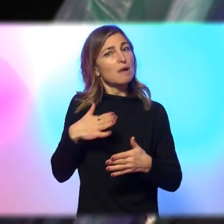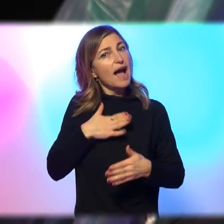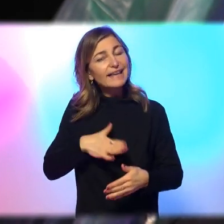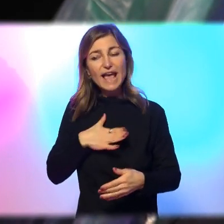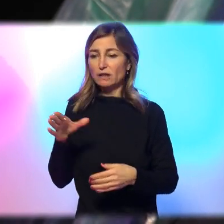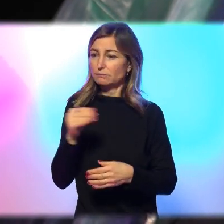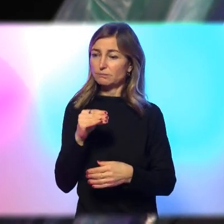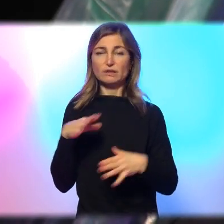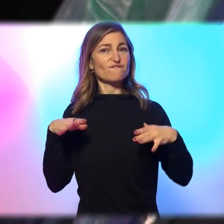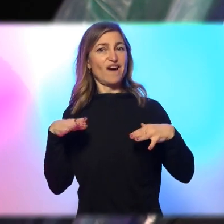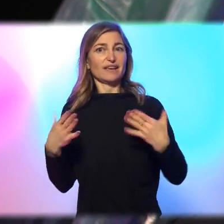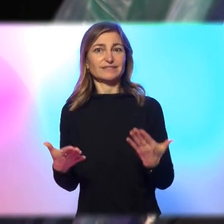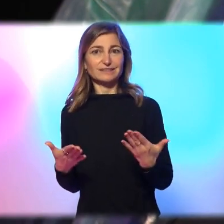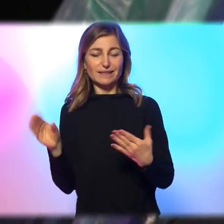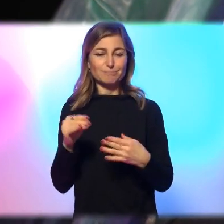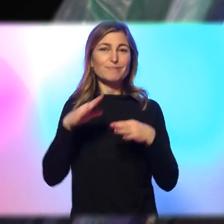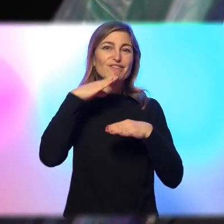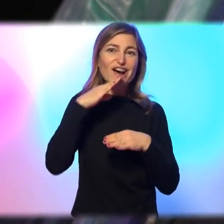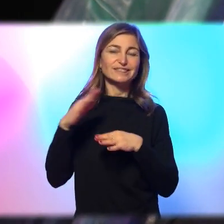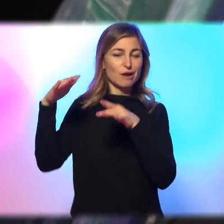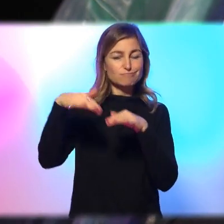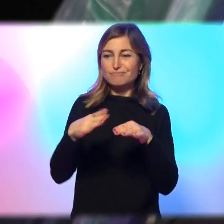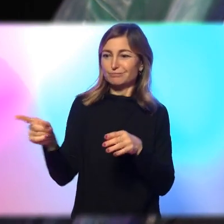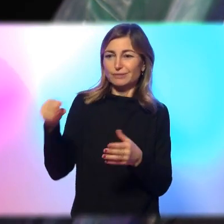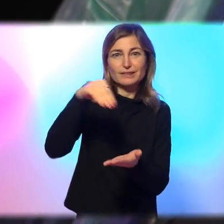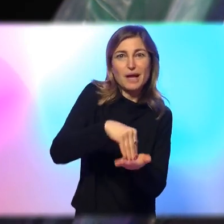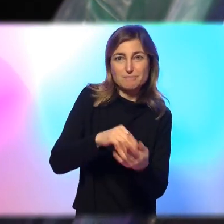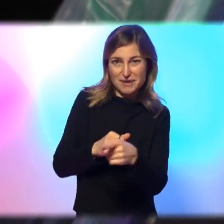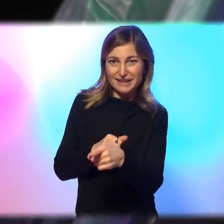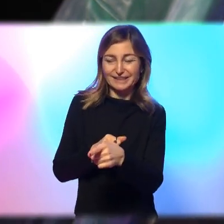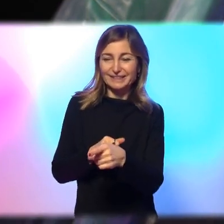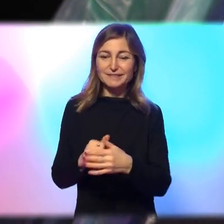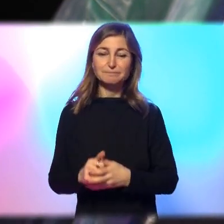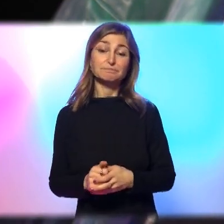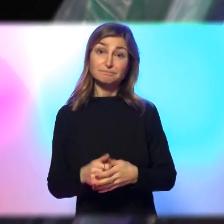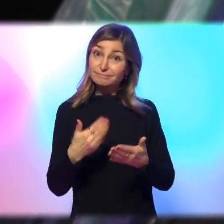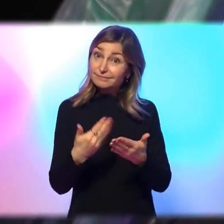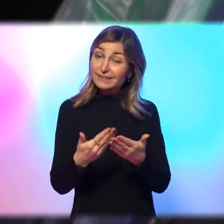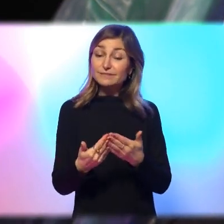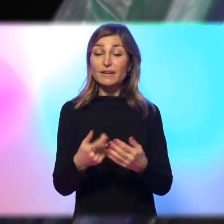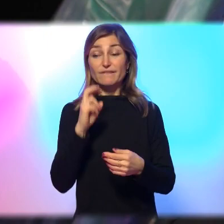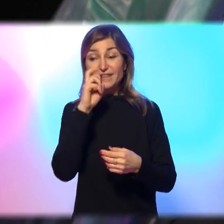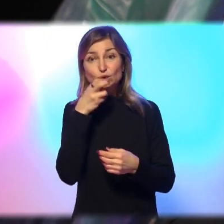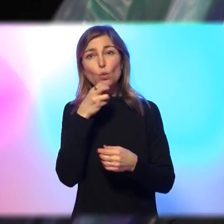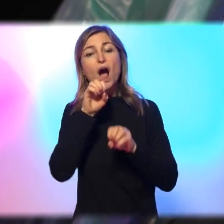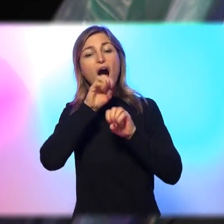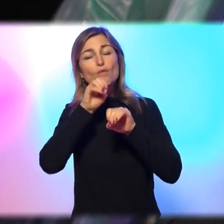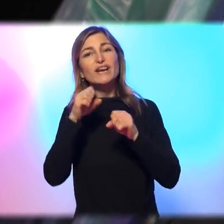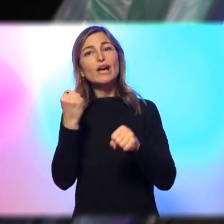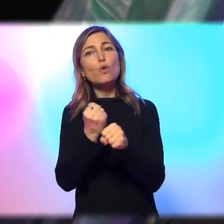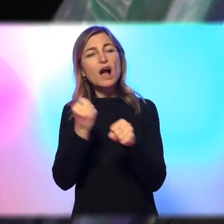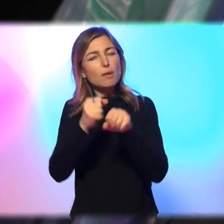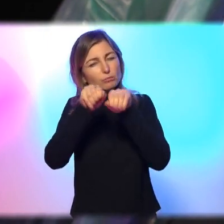Und da sprechen wir natürlich mit den Leuten, die sozusagen ihre Freizeit gerne mit dem Wasser verbringen. Und das ist, sage ich mal,